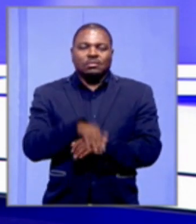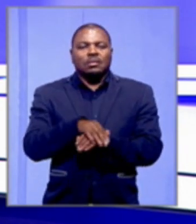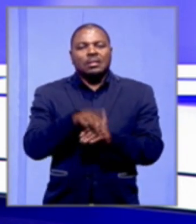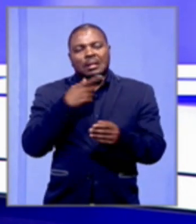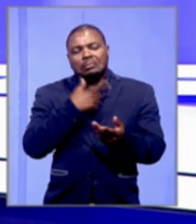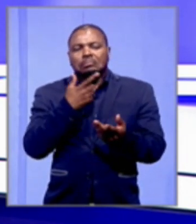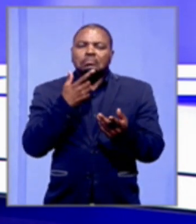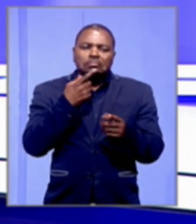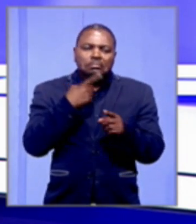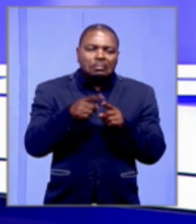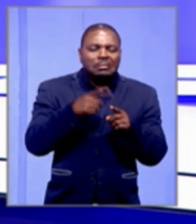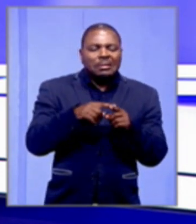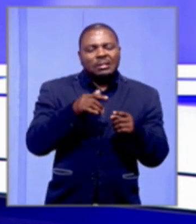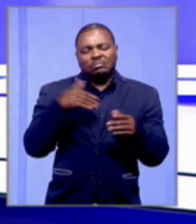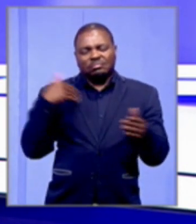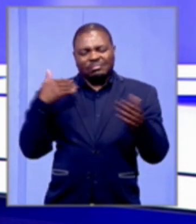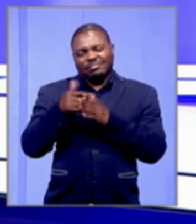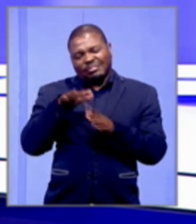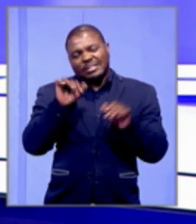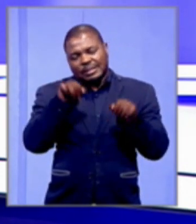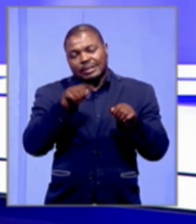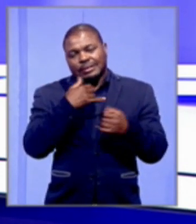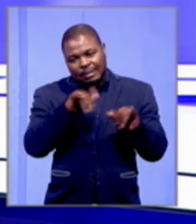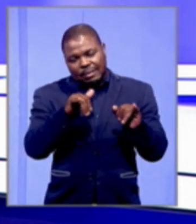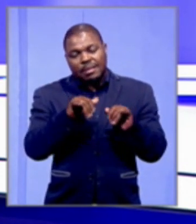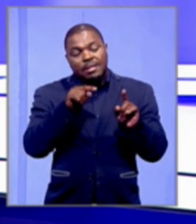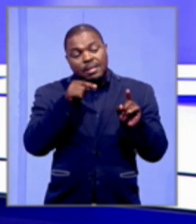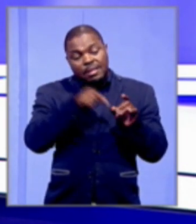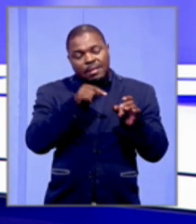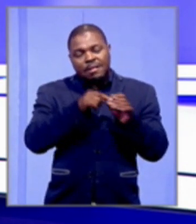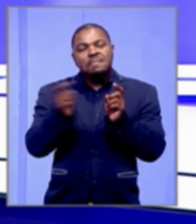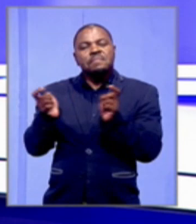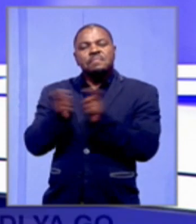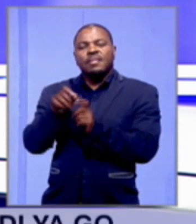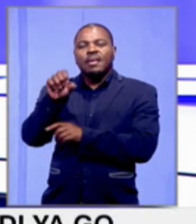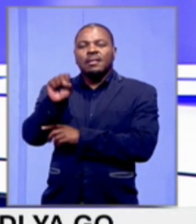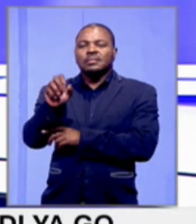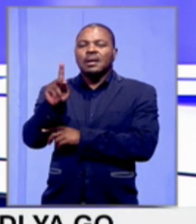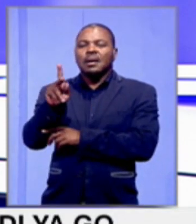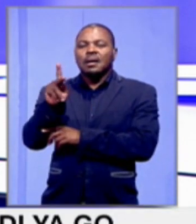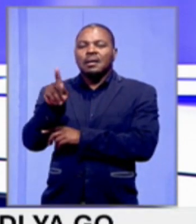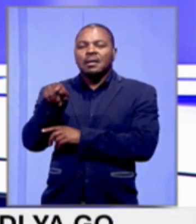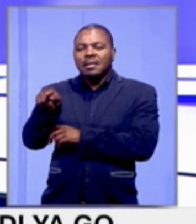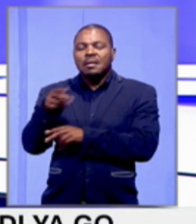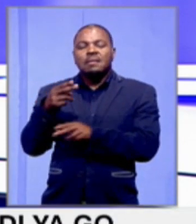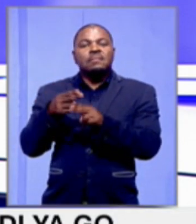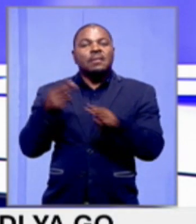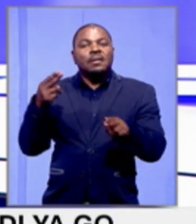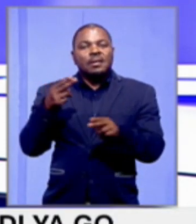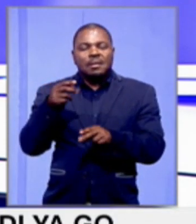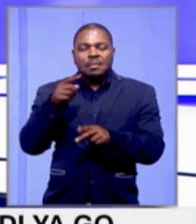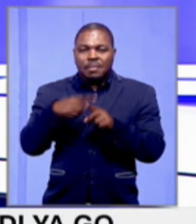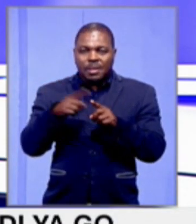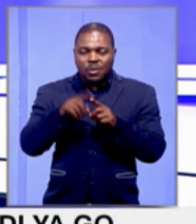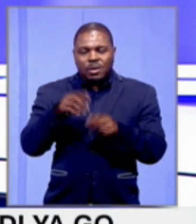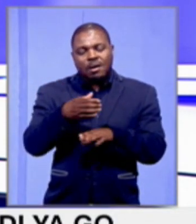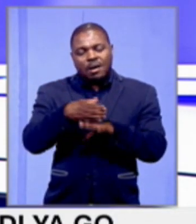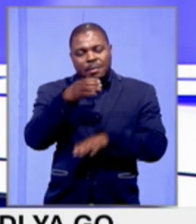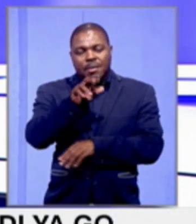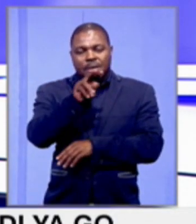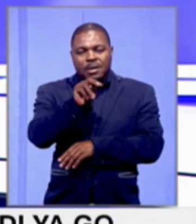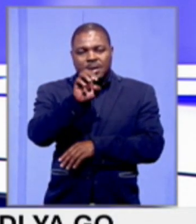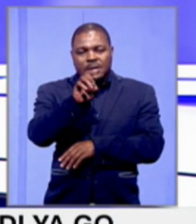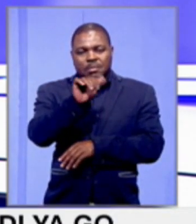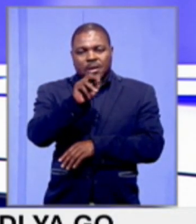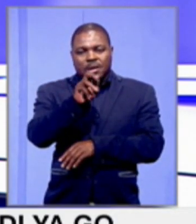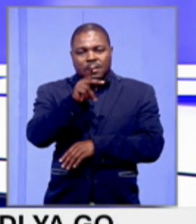go swabisa setlheng se. Pirates e tla nkgišitsana magwafa le Tshikhukhune United go magaolakgang a sejana sa Nedbank ka